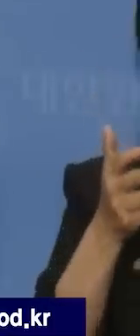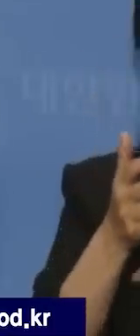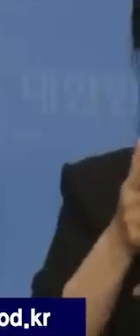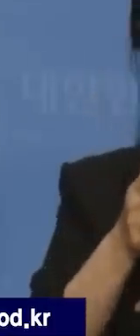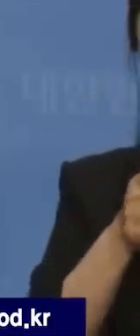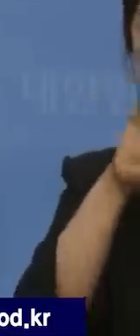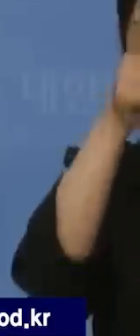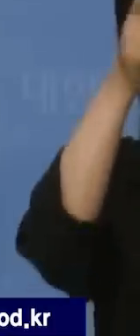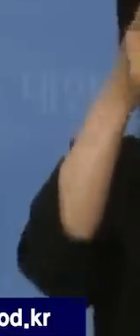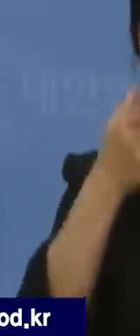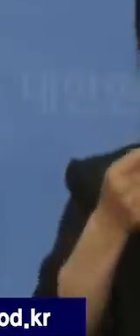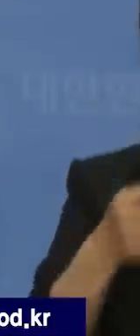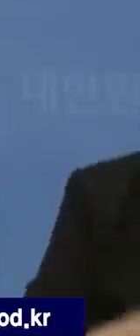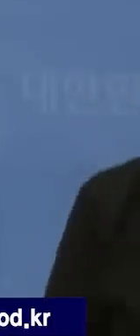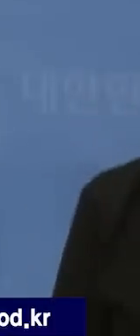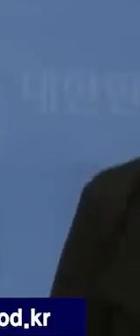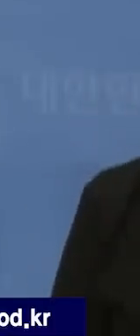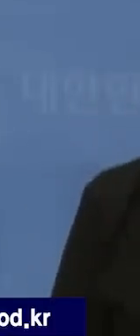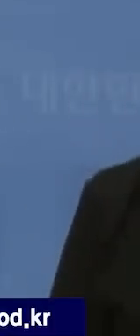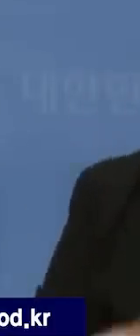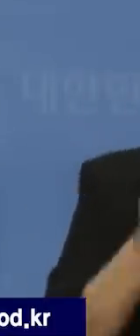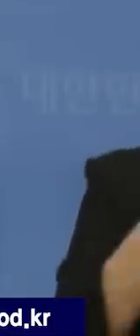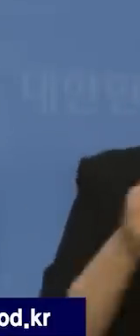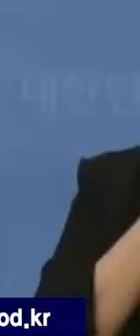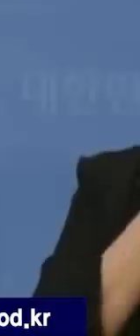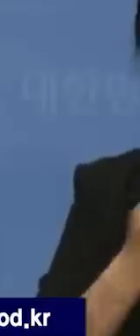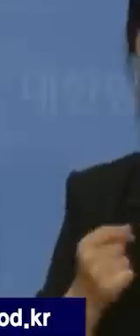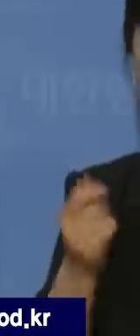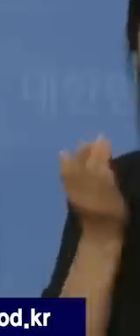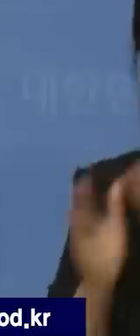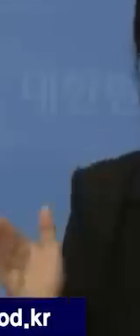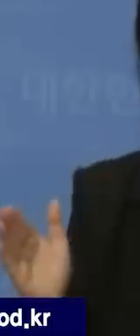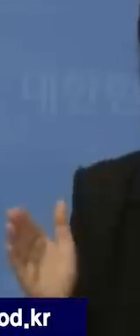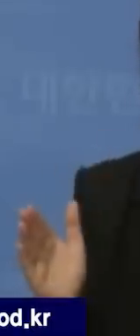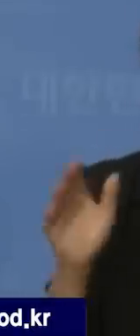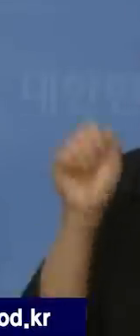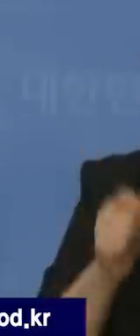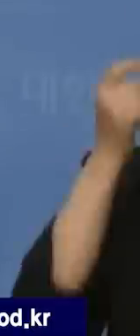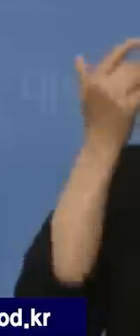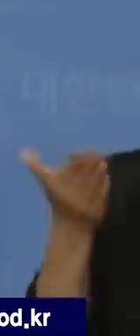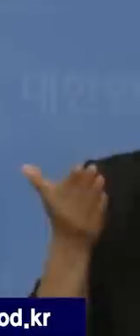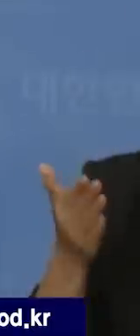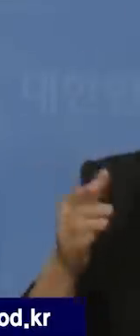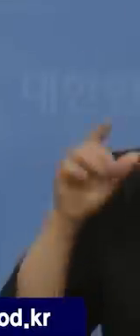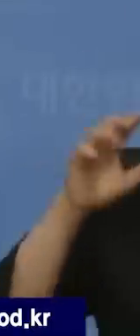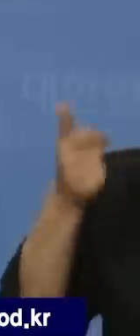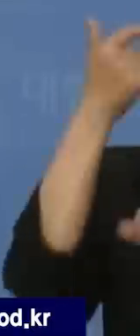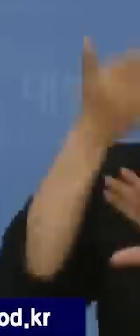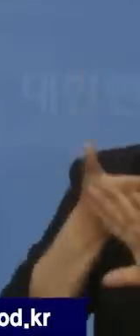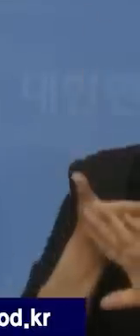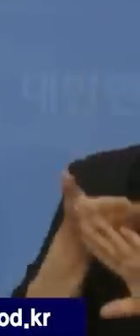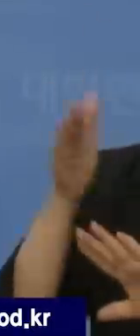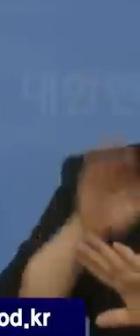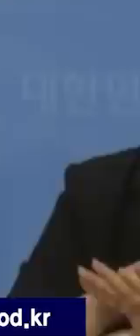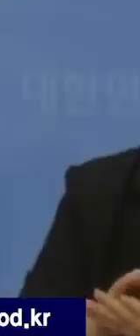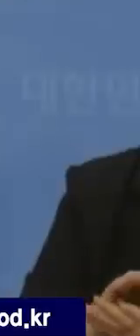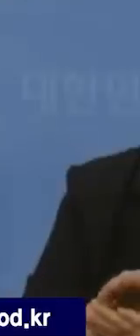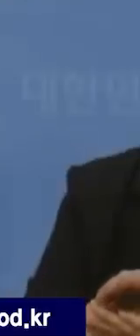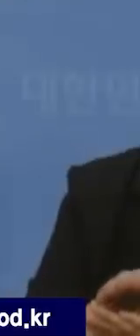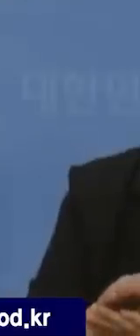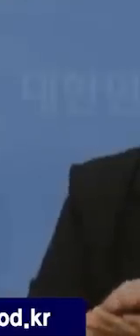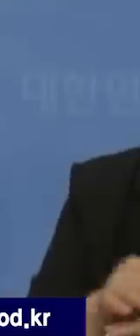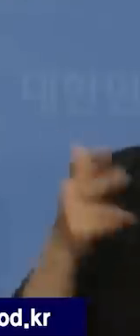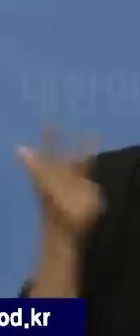윤석열 대통령은 민의를 거역하겠다는 것입니까? 국민 반대에도 귀엽고